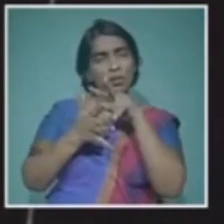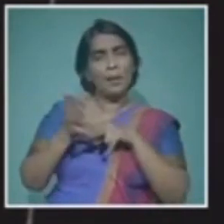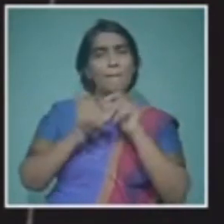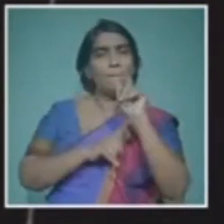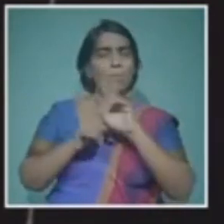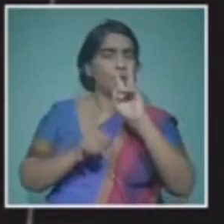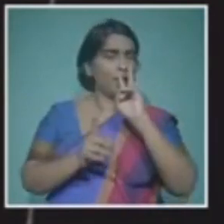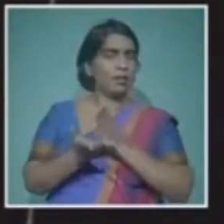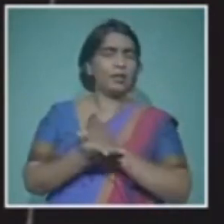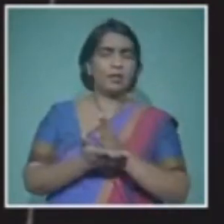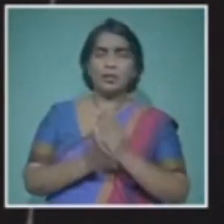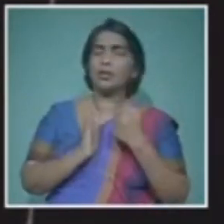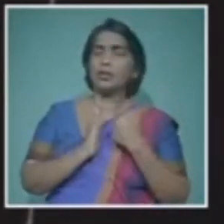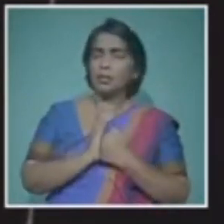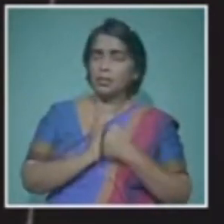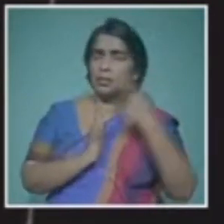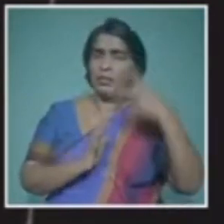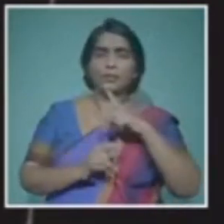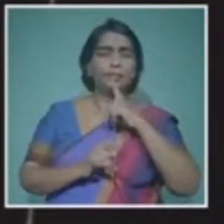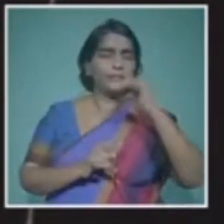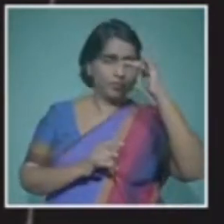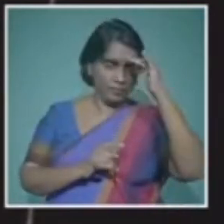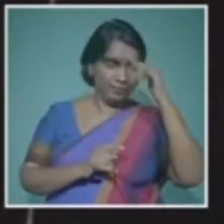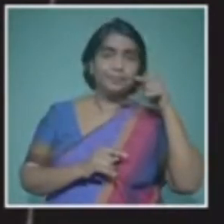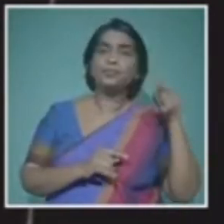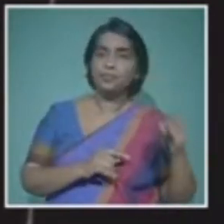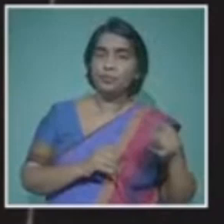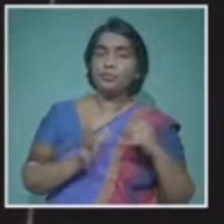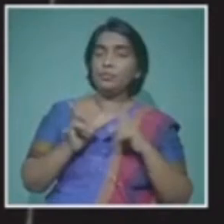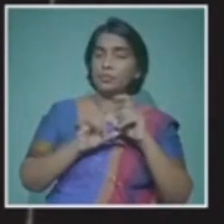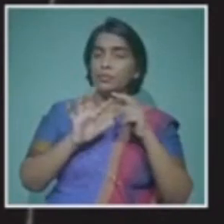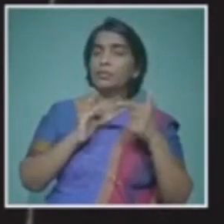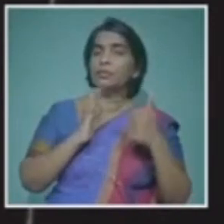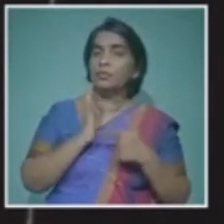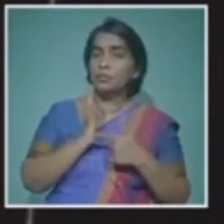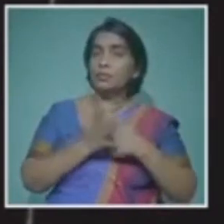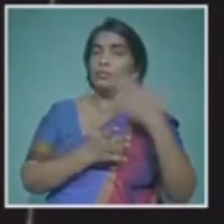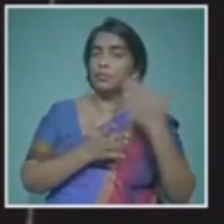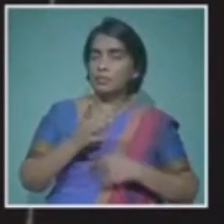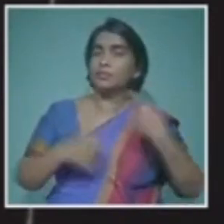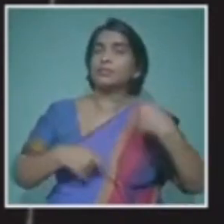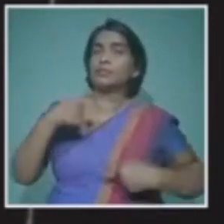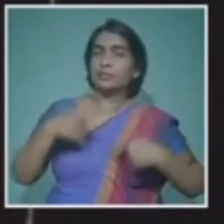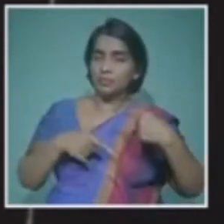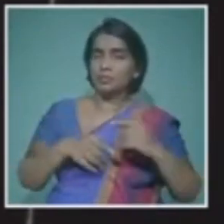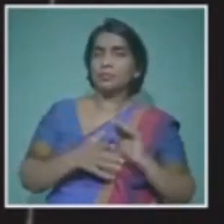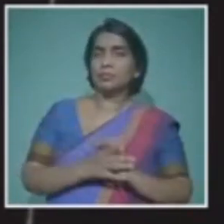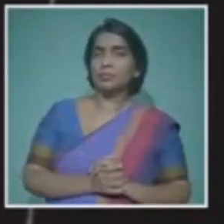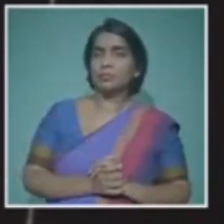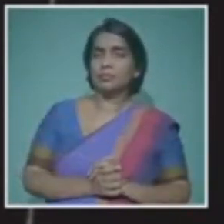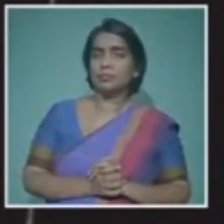පාර්ලිමේන්තුව නොමග යවනවා ගරු නියෝජ්‍ය කතානායකතුමනි මේක විගණකාධිපතිවරයාගේ වාර්තාවක් විවාද කරන්න thank you let's not make this a